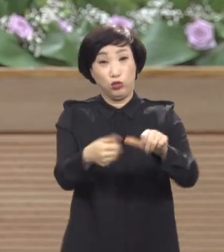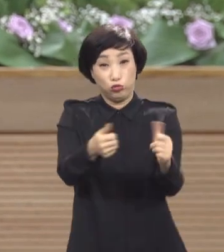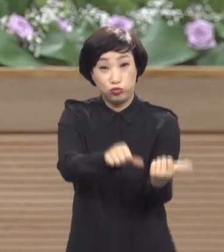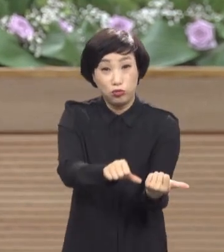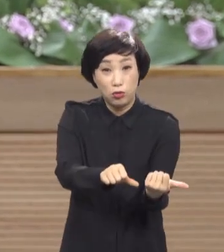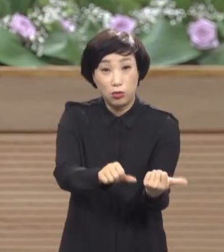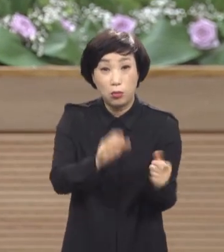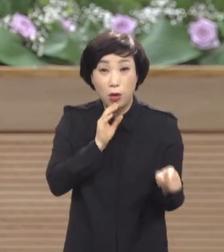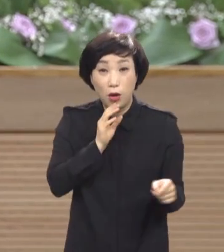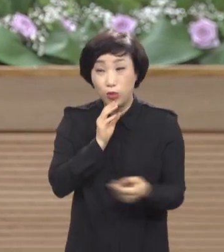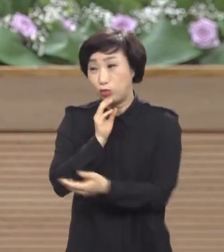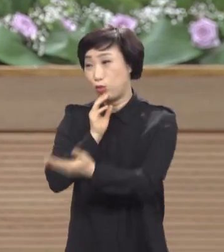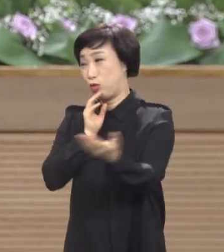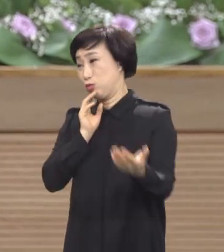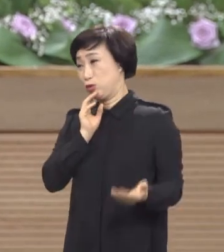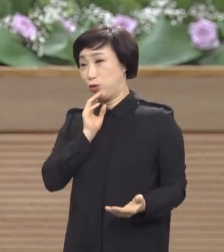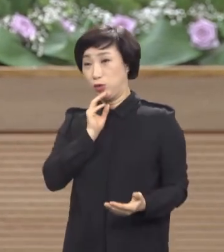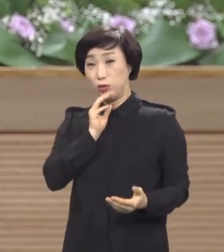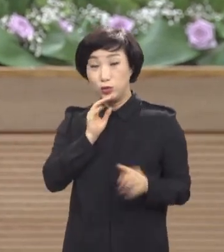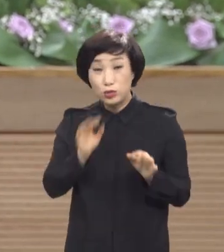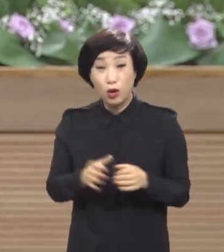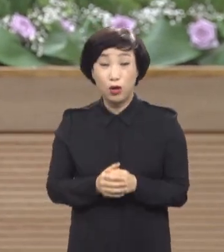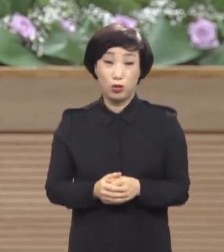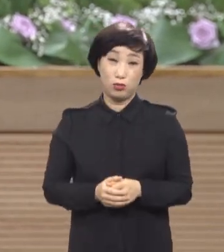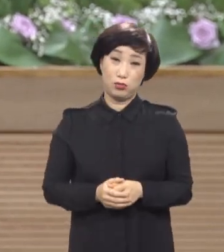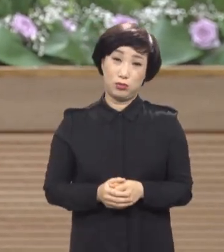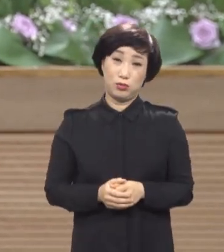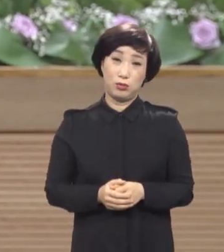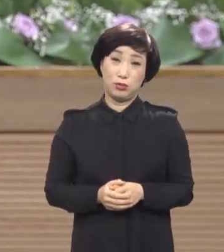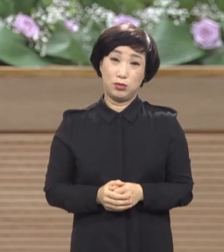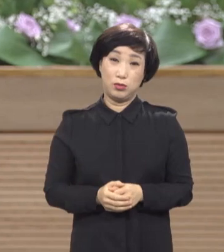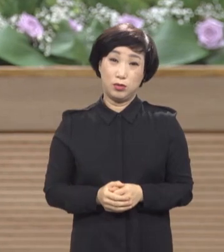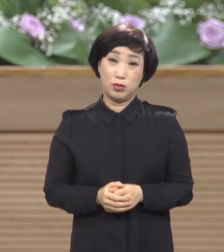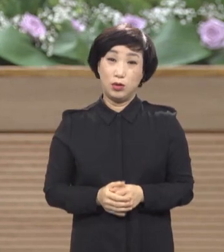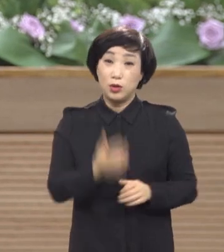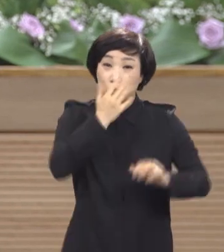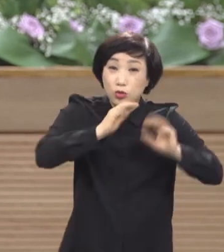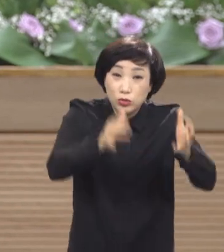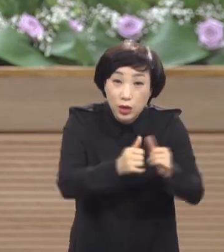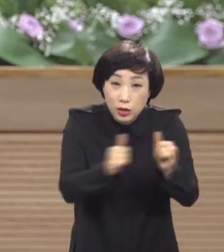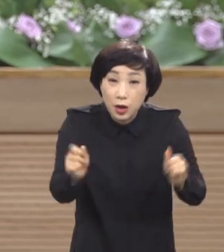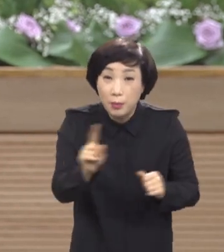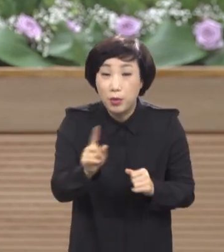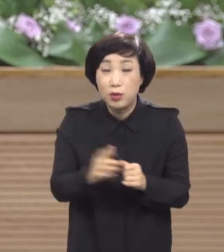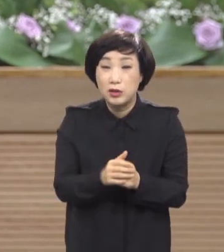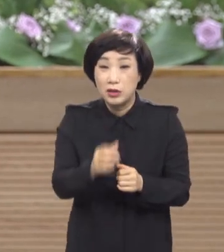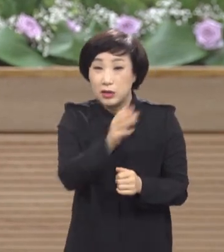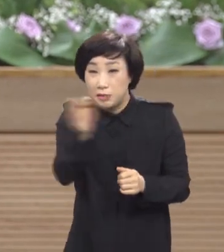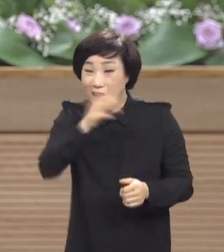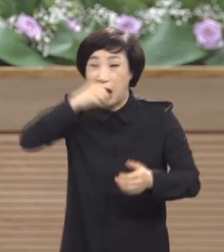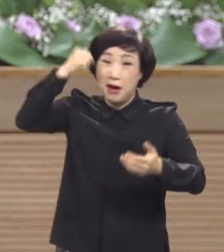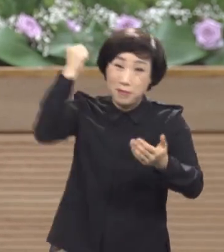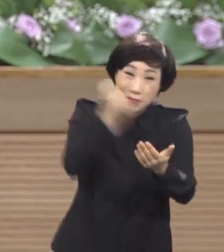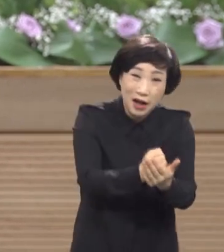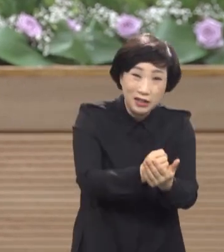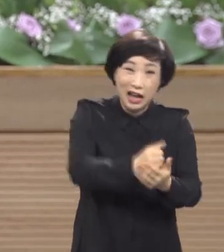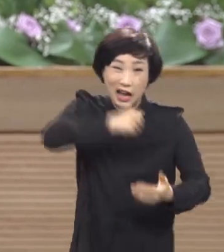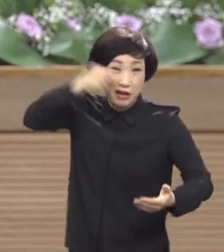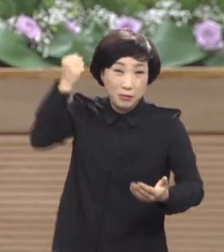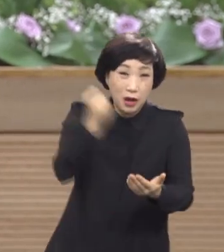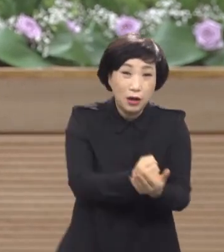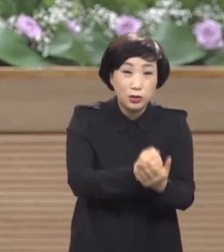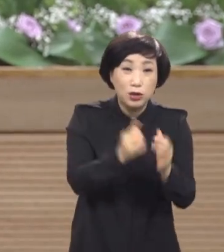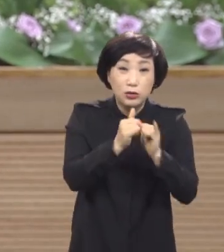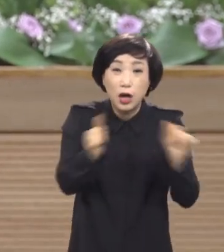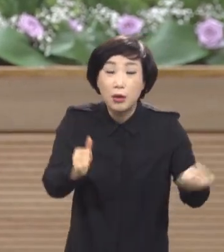여러분 다시 말해서 유대인들이 십자가에 못 박으셔서 못 박으셔서 하는